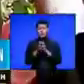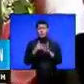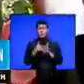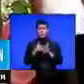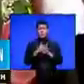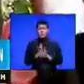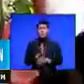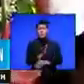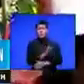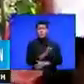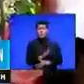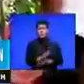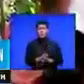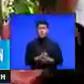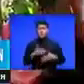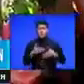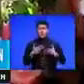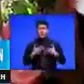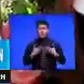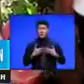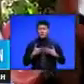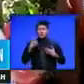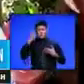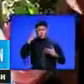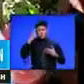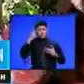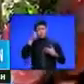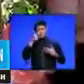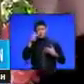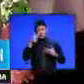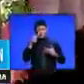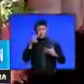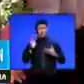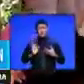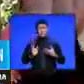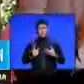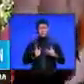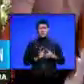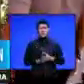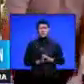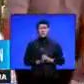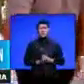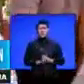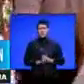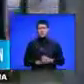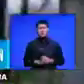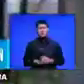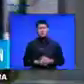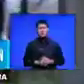Tapi sebelum kejadian tidak ada berasa terharu, tidak ada ini karena kan mamanya lagi komunikasi dengan di seru.